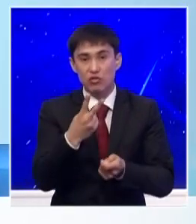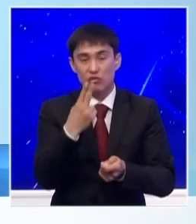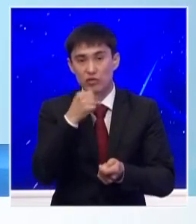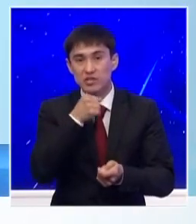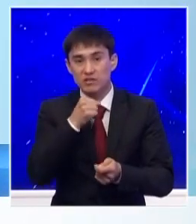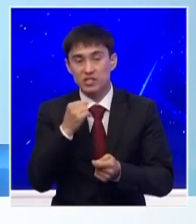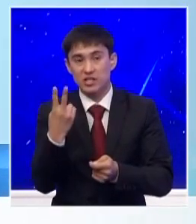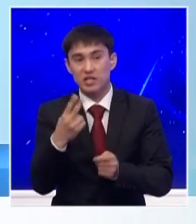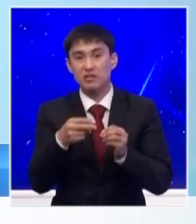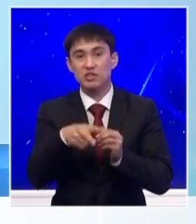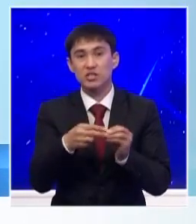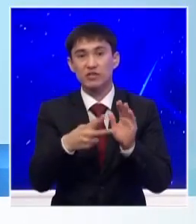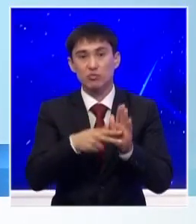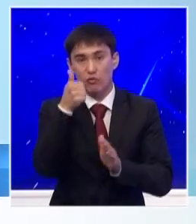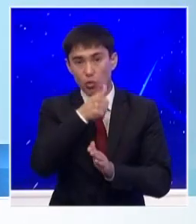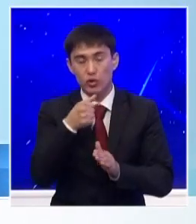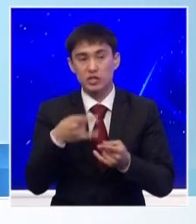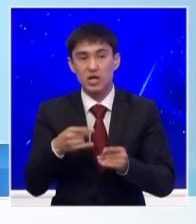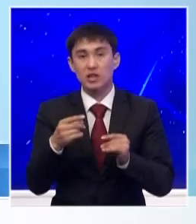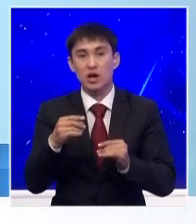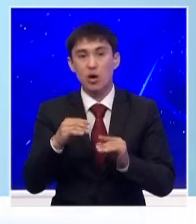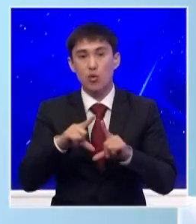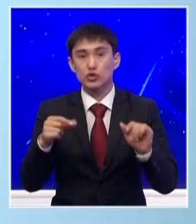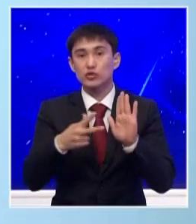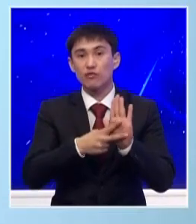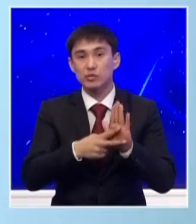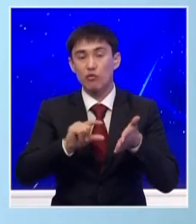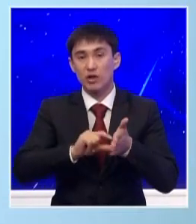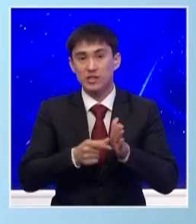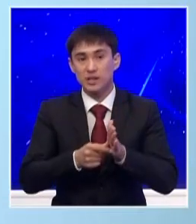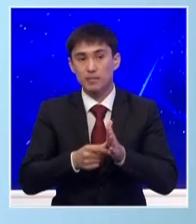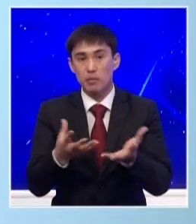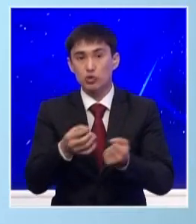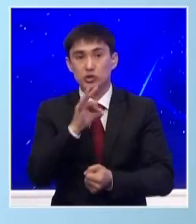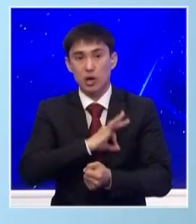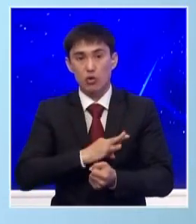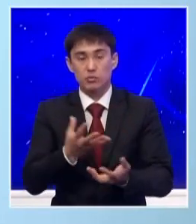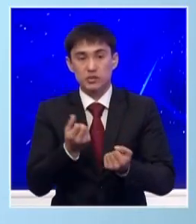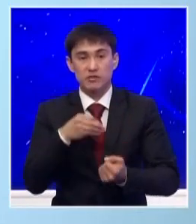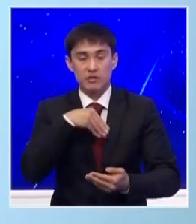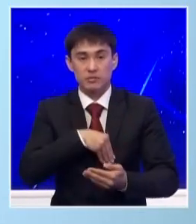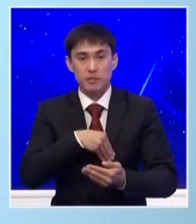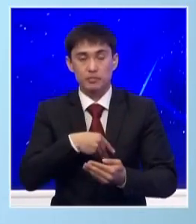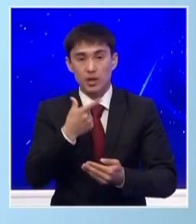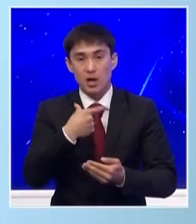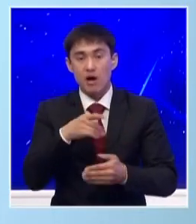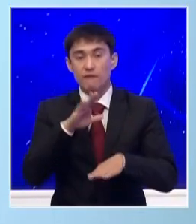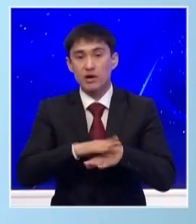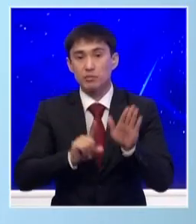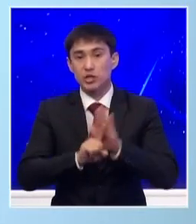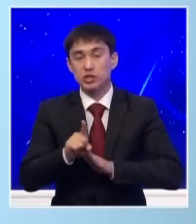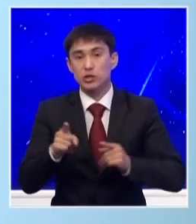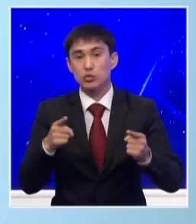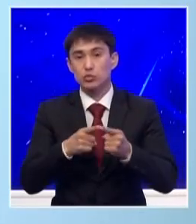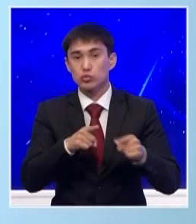несовершеннолетних 2008 года рождения. Это учениц 8 класса. Полученный доход присваивала себе. По данным фактам начато досудебное